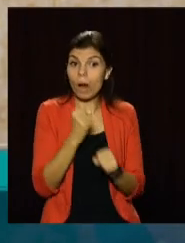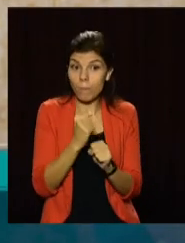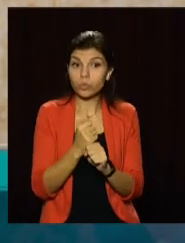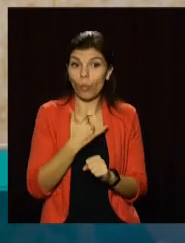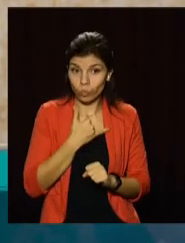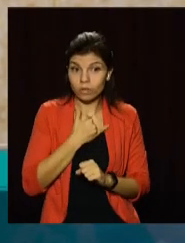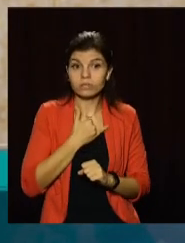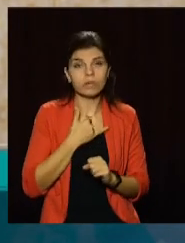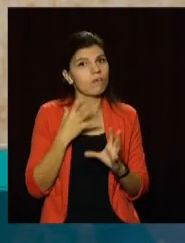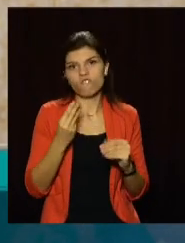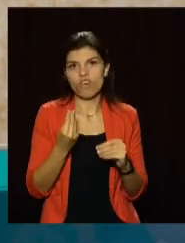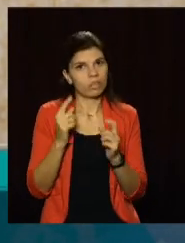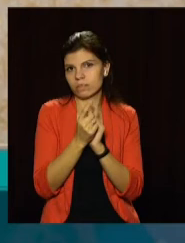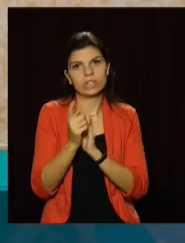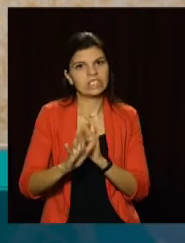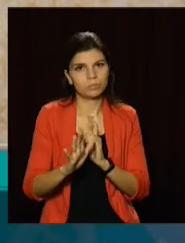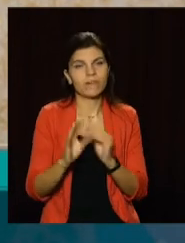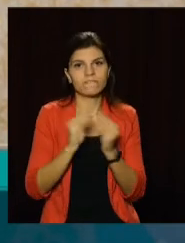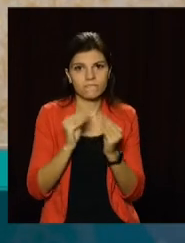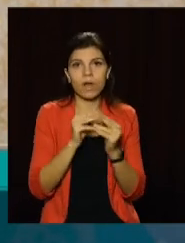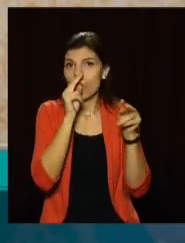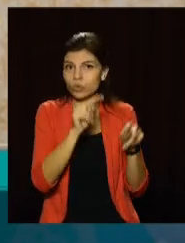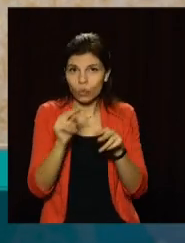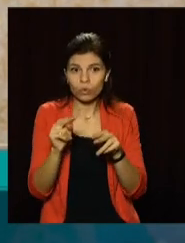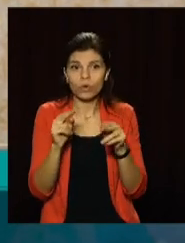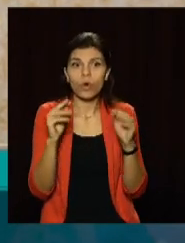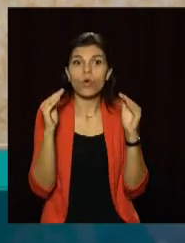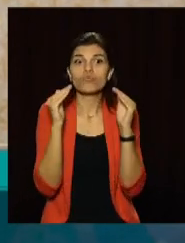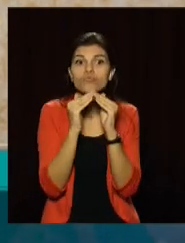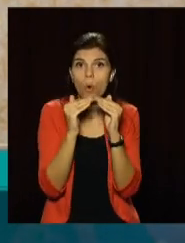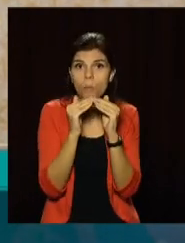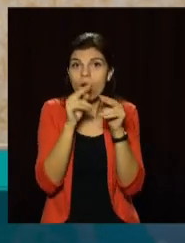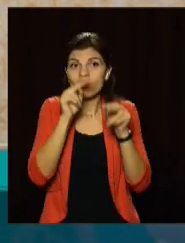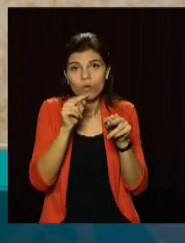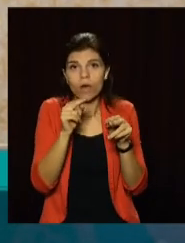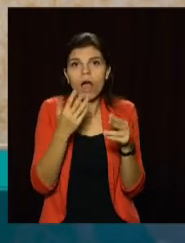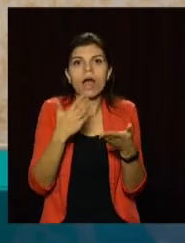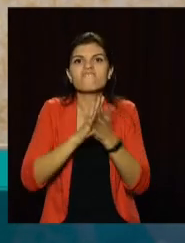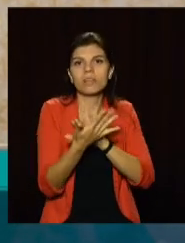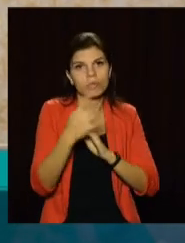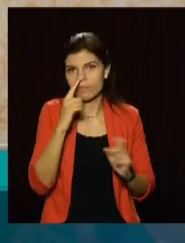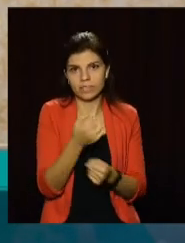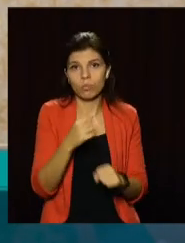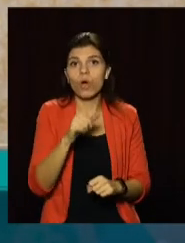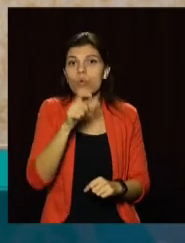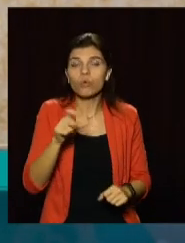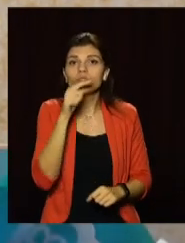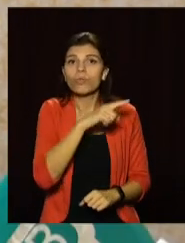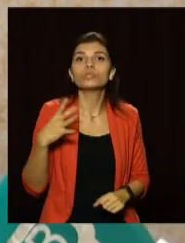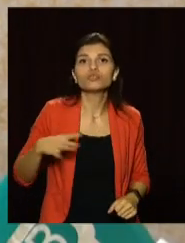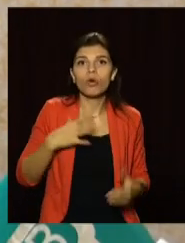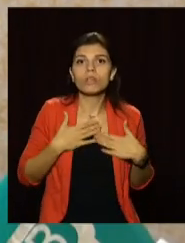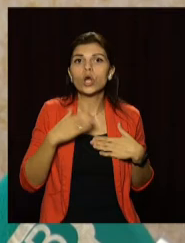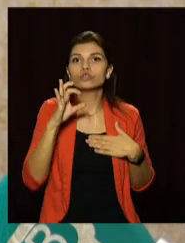в основному не змінилась. Догляд вдома, його не можна відмінити, тому що люди там чекають